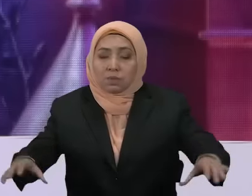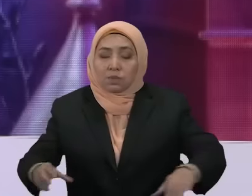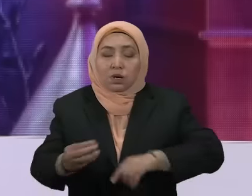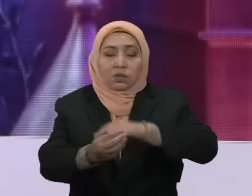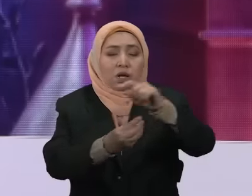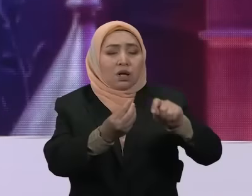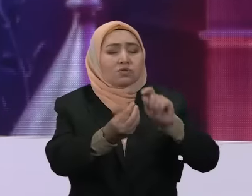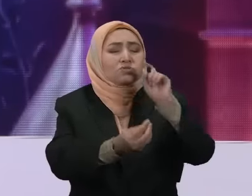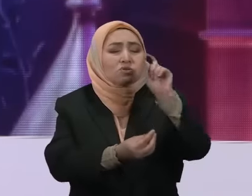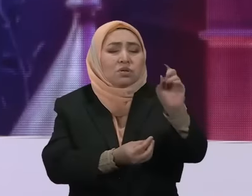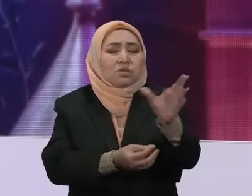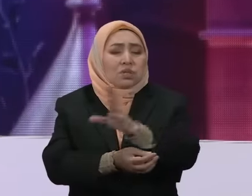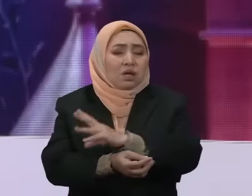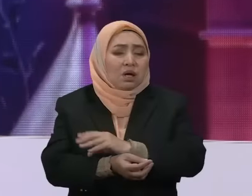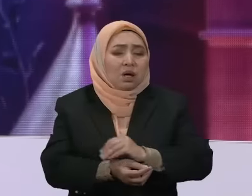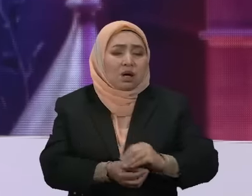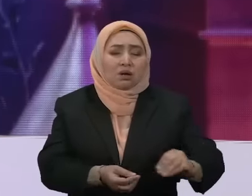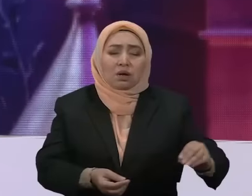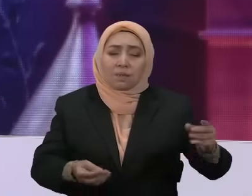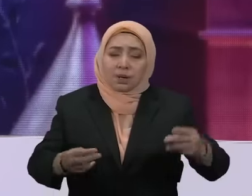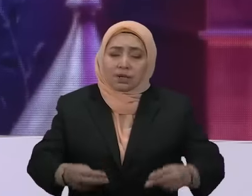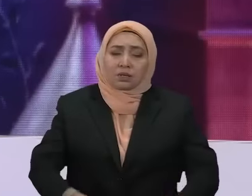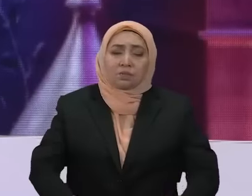الحاج وعمارة